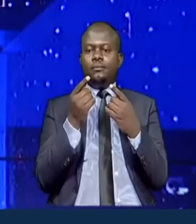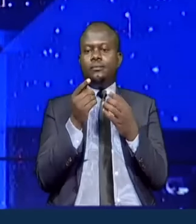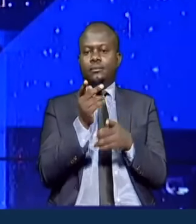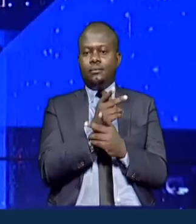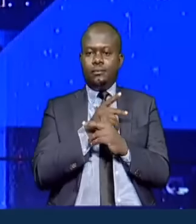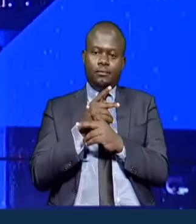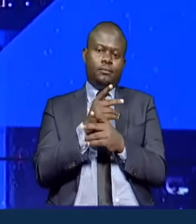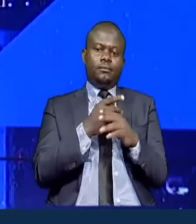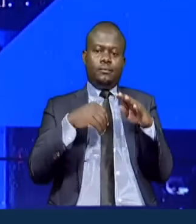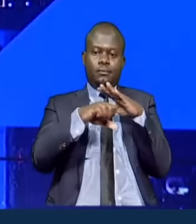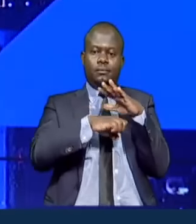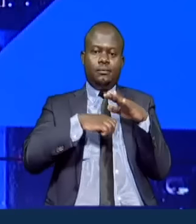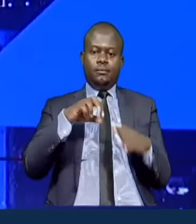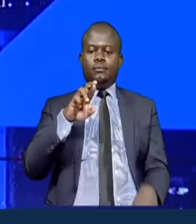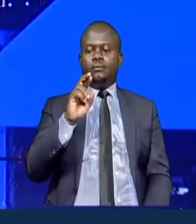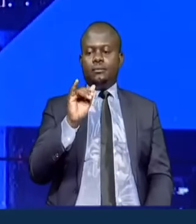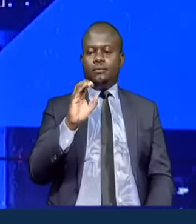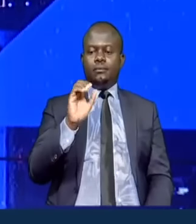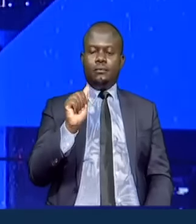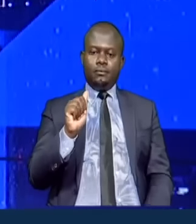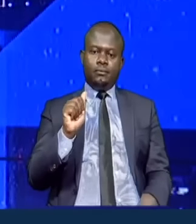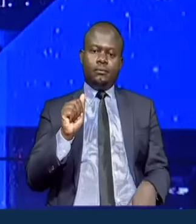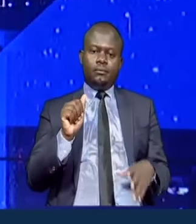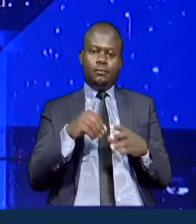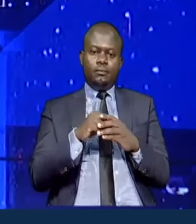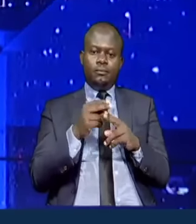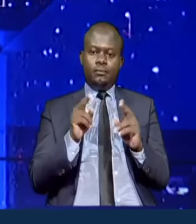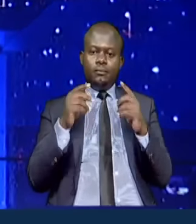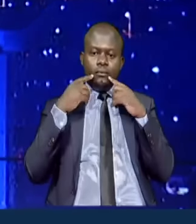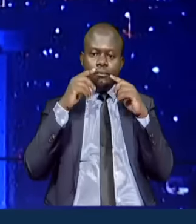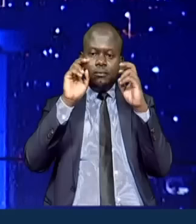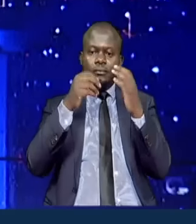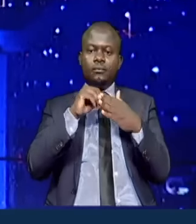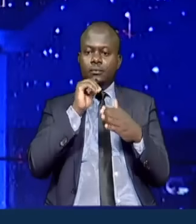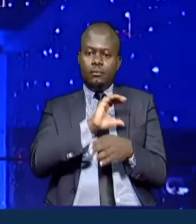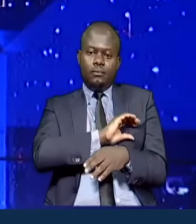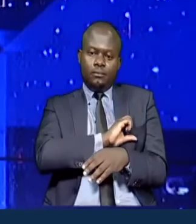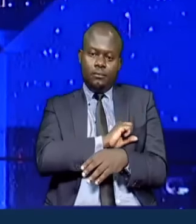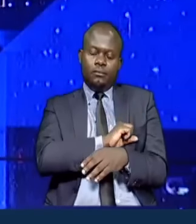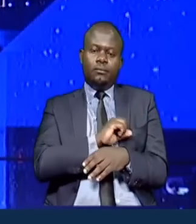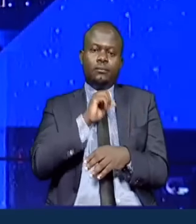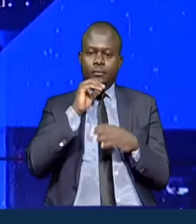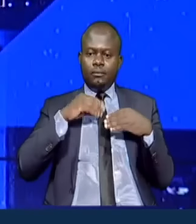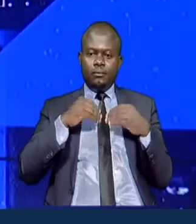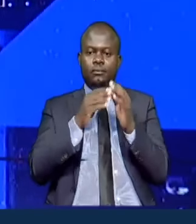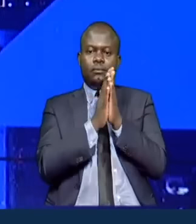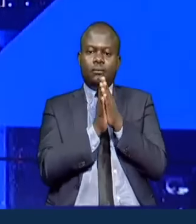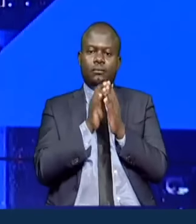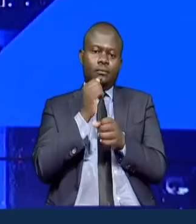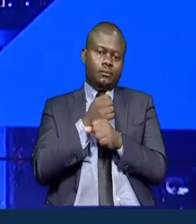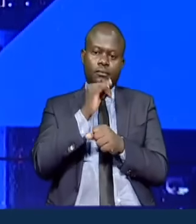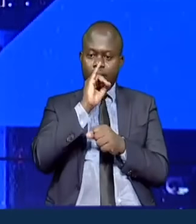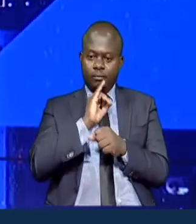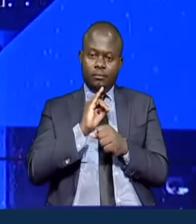bibungabunga ibidukikije RICA mu mpine bwatangaje ko butazihanganira abahakana bakanapfobya amateka yakorewe Abatutsi. Ibi